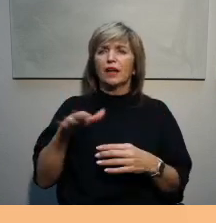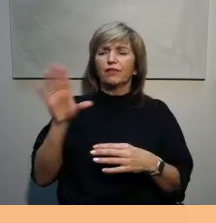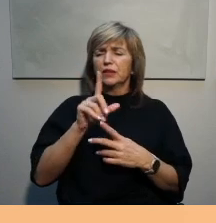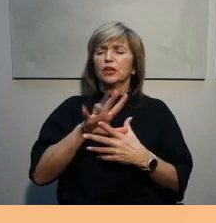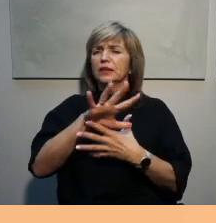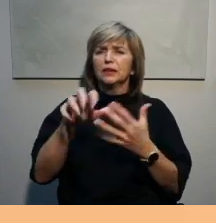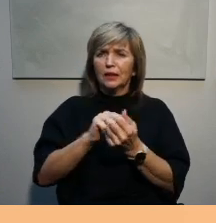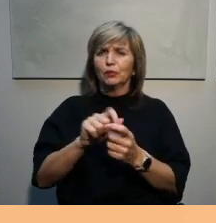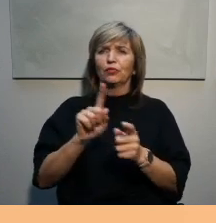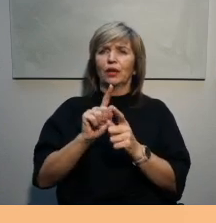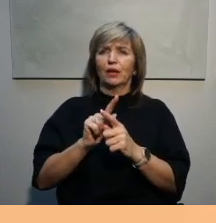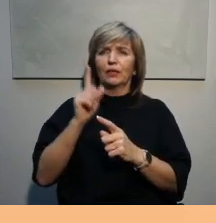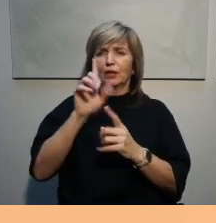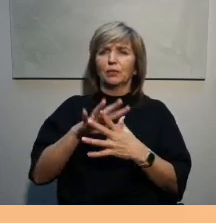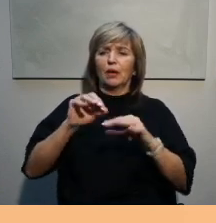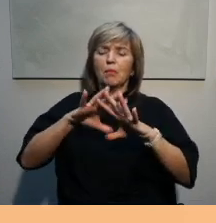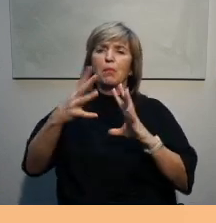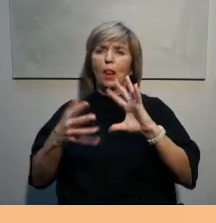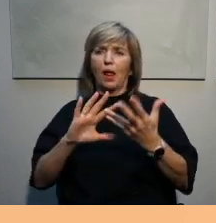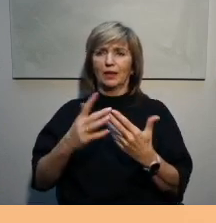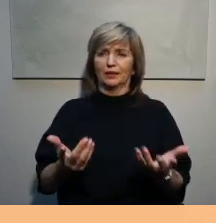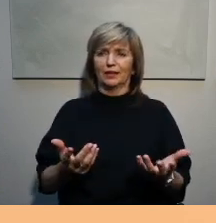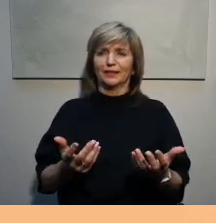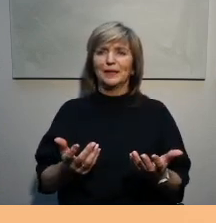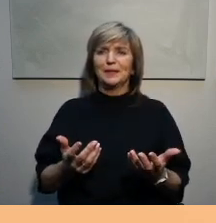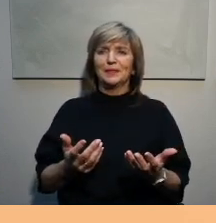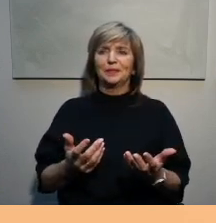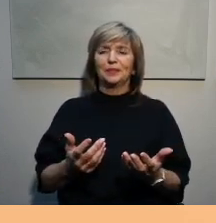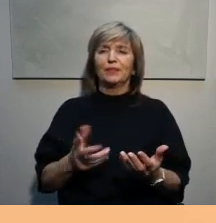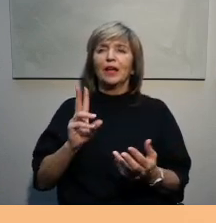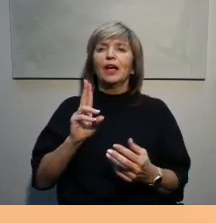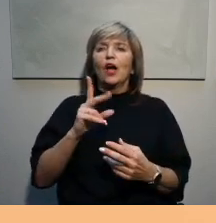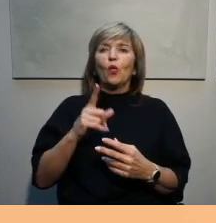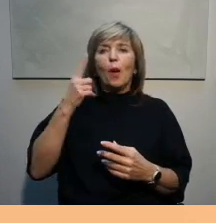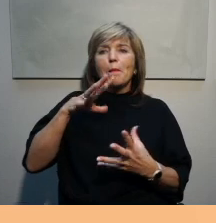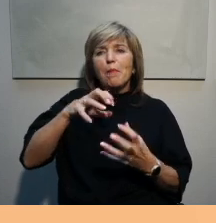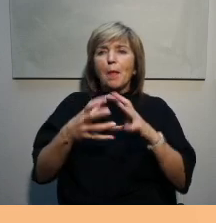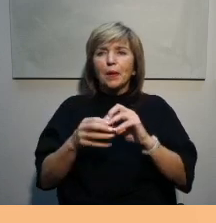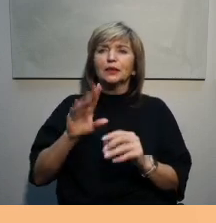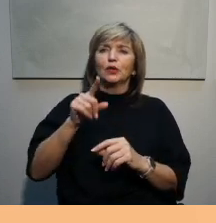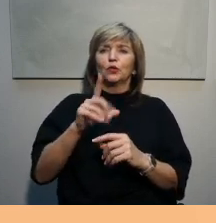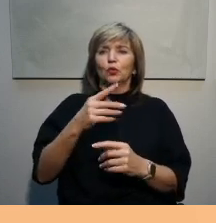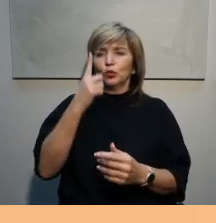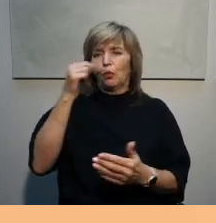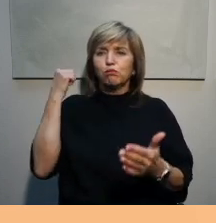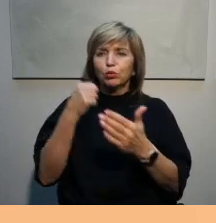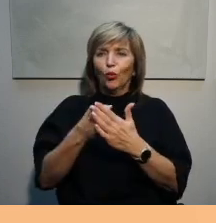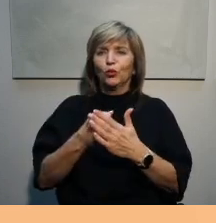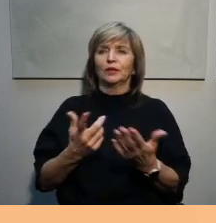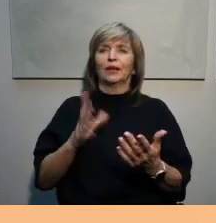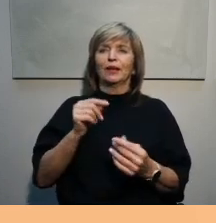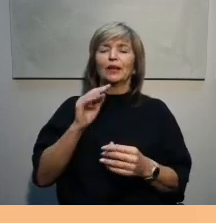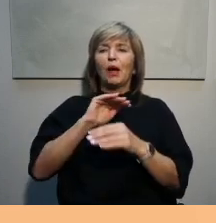salaists grīstē, viņas ir plastisks. Kā māls. Kur pamīcīsiet, tur būs kāds puns. Kur